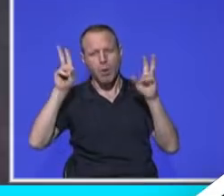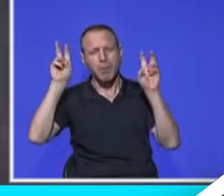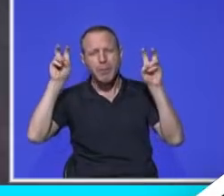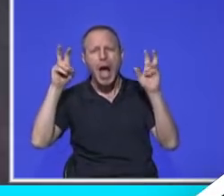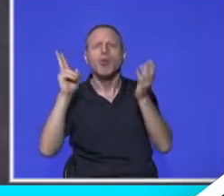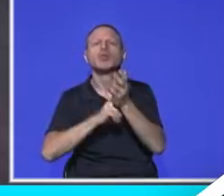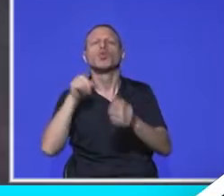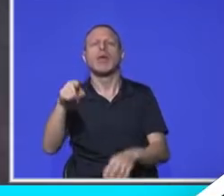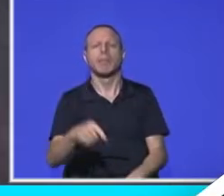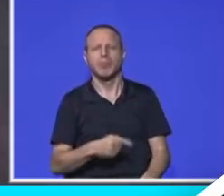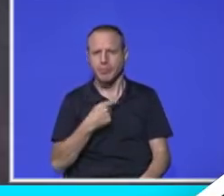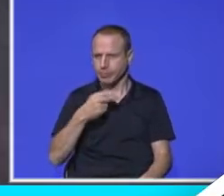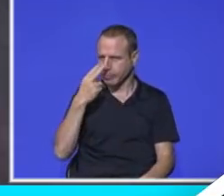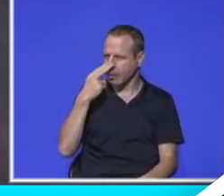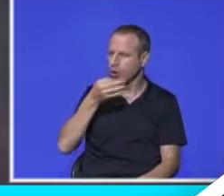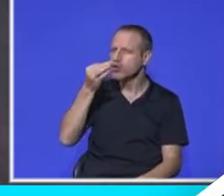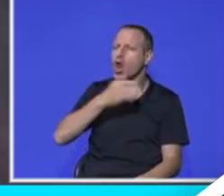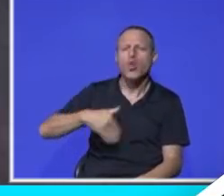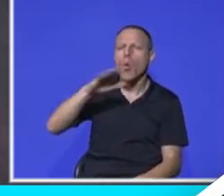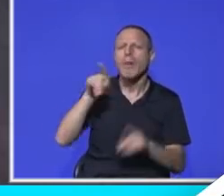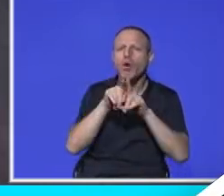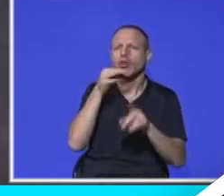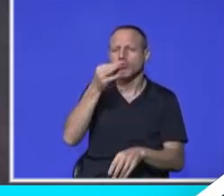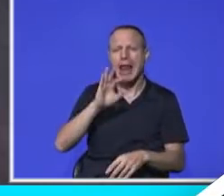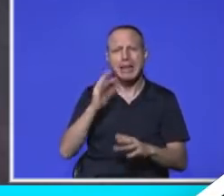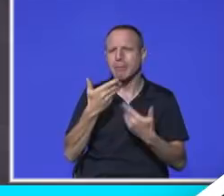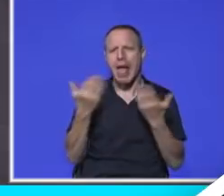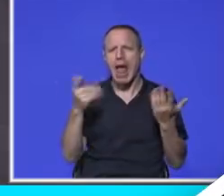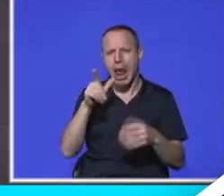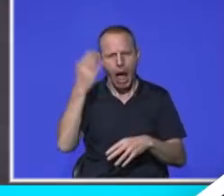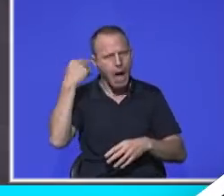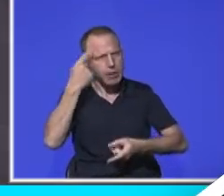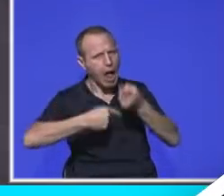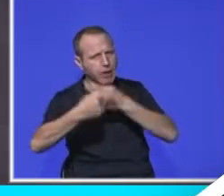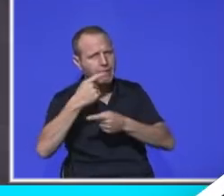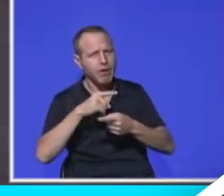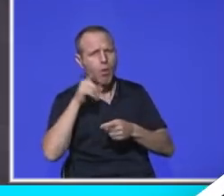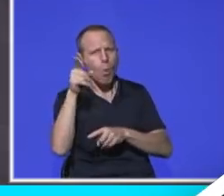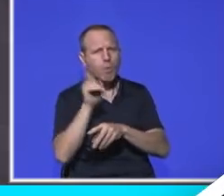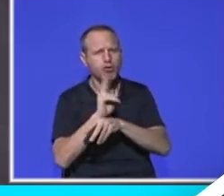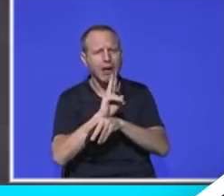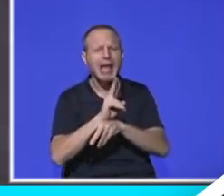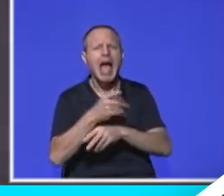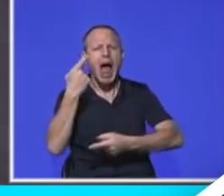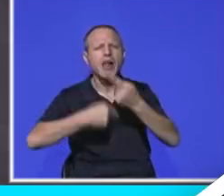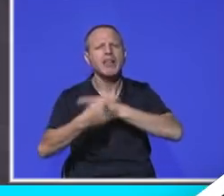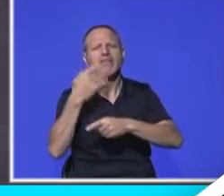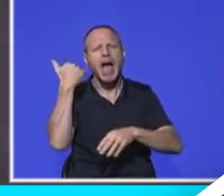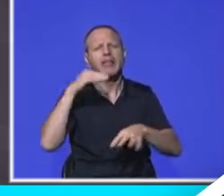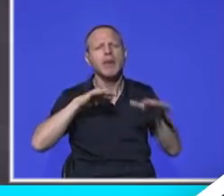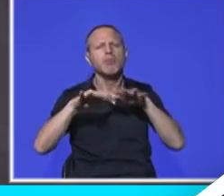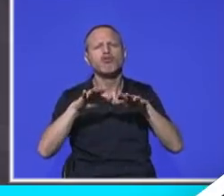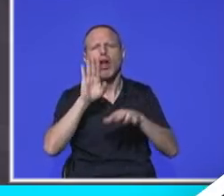כולם... אני מנסה לשאול את כולם את אותה שאלה, האם אין לכם בידכם? והייתה אלטרנטיבה, והוא משקר שהאלטרנטיבה הייתה ממשלה של